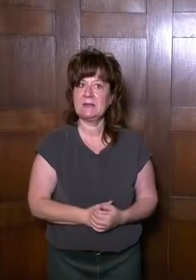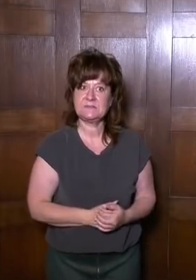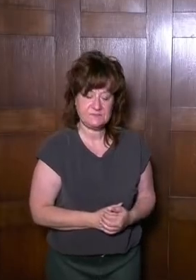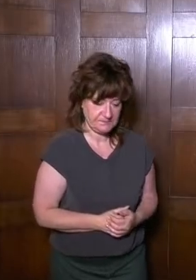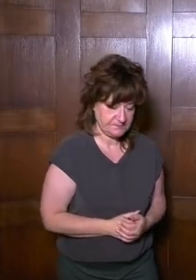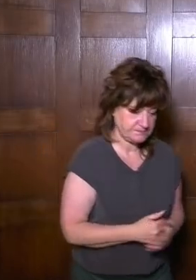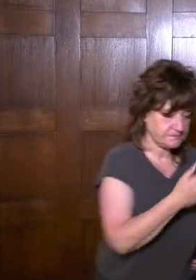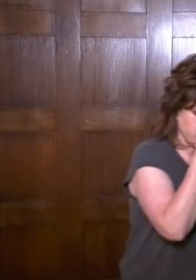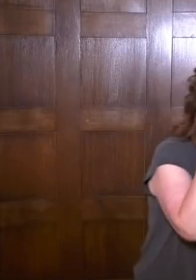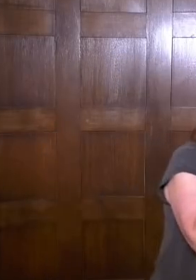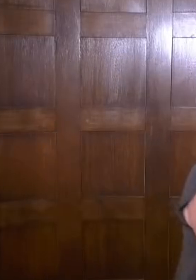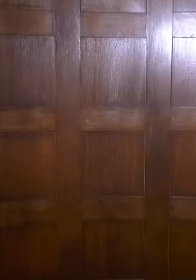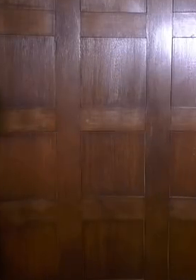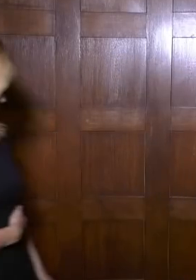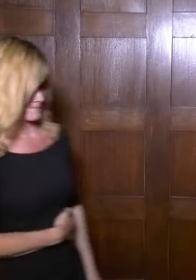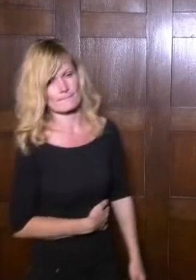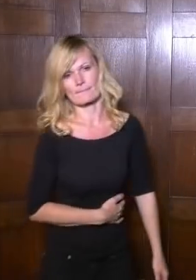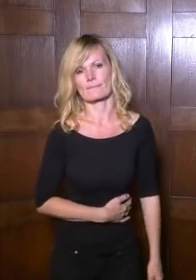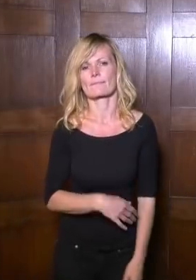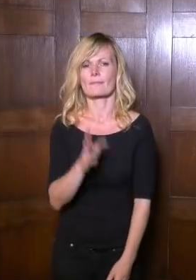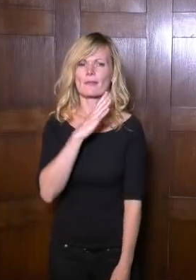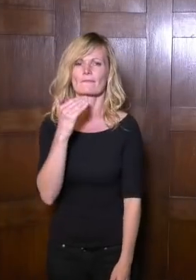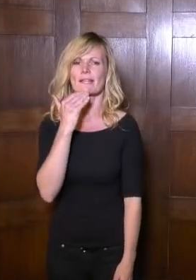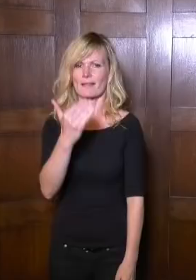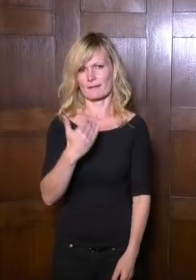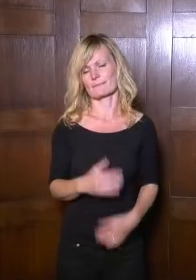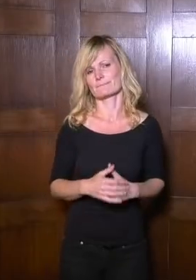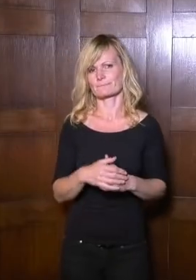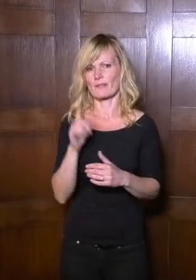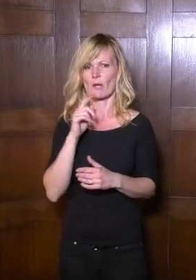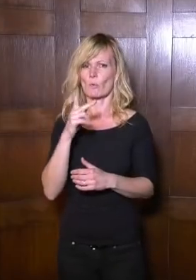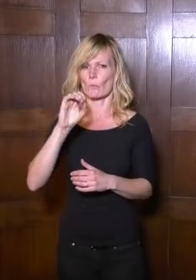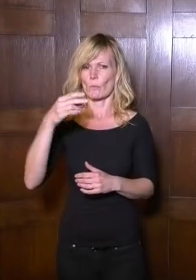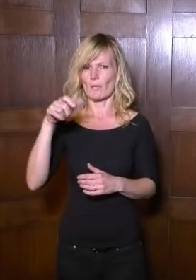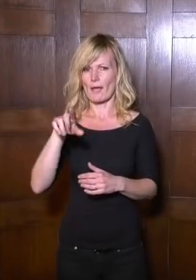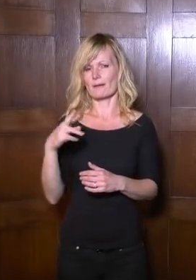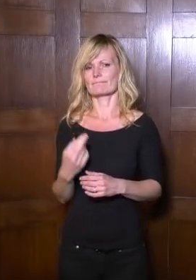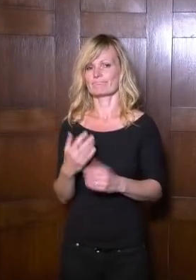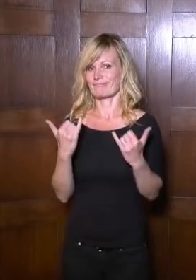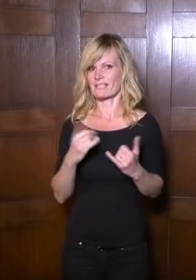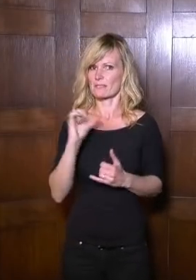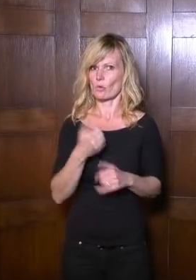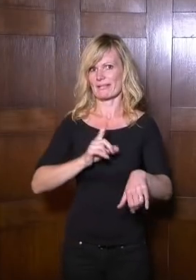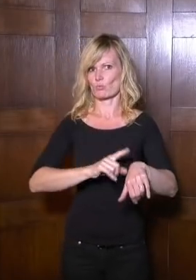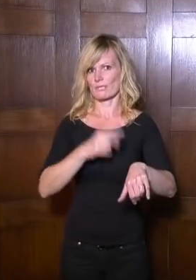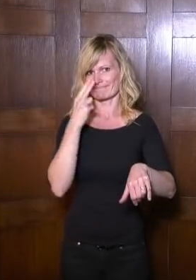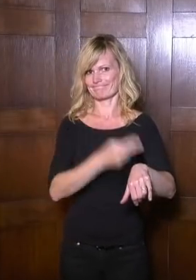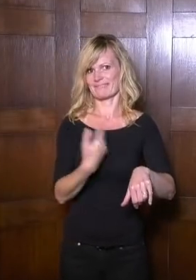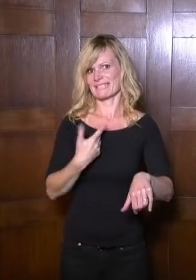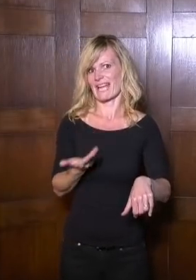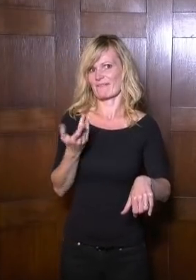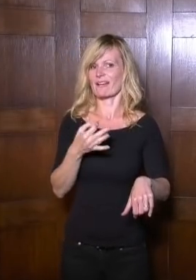Frau Köhler. Ich mache an der Stelle noch mal auf die Uhr aufmerksam. Das fällt mir nicht leicht. Wir haben jetzt eine Stunde